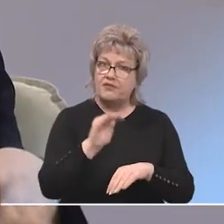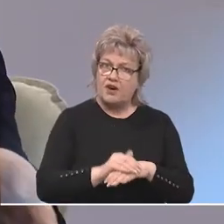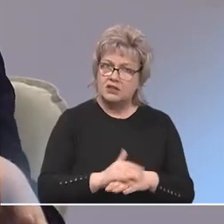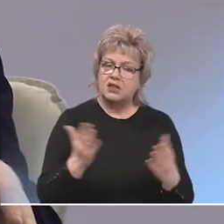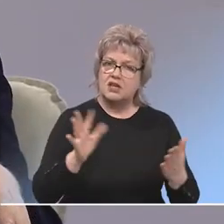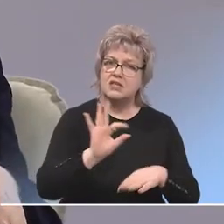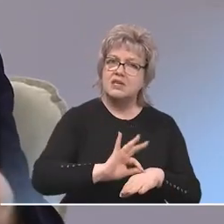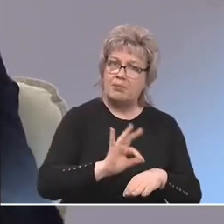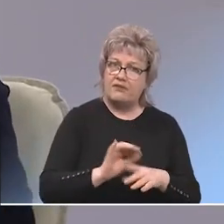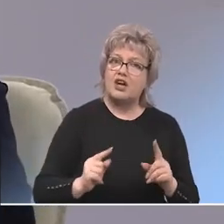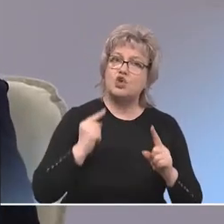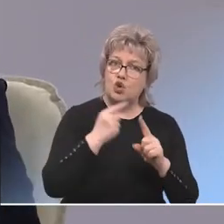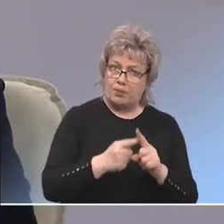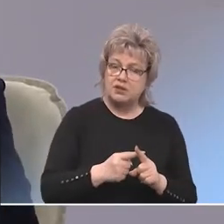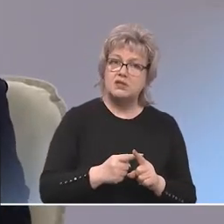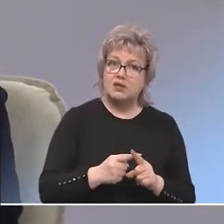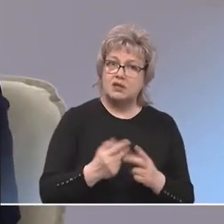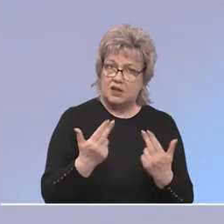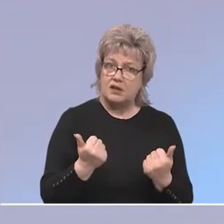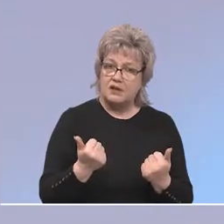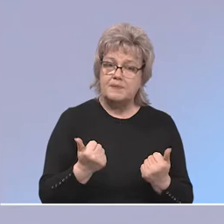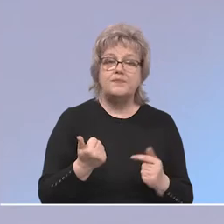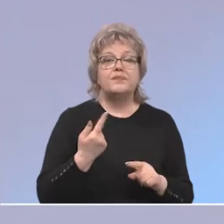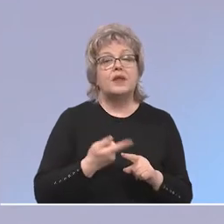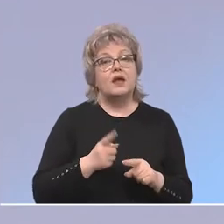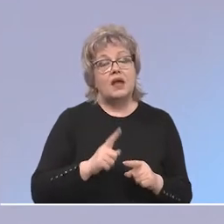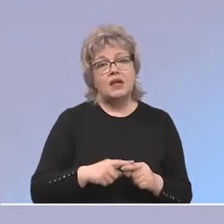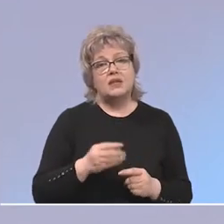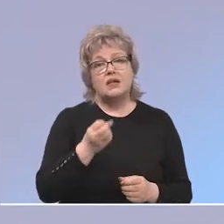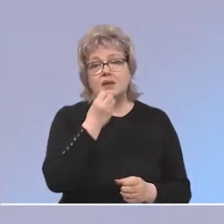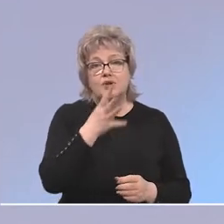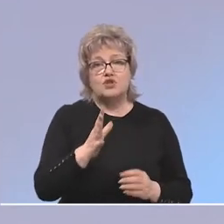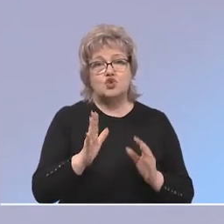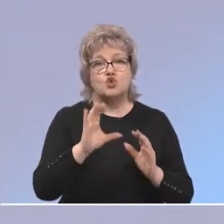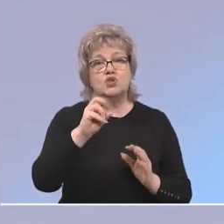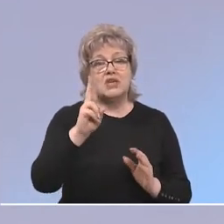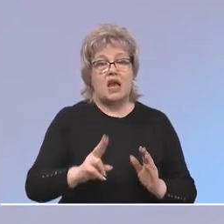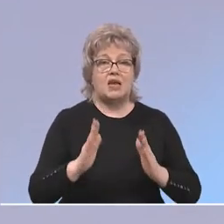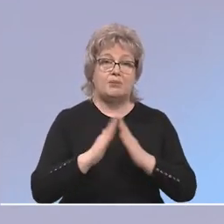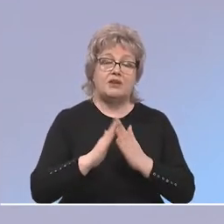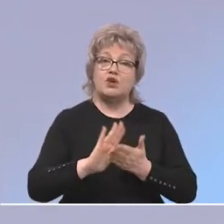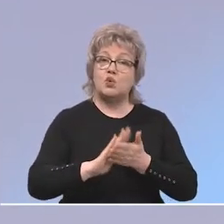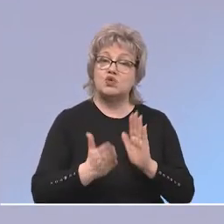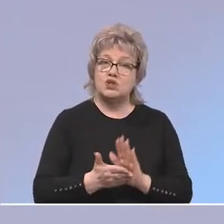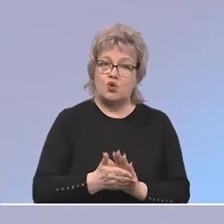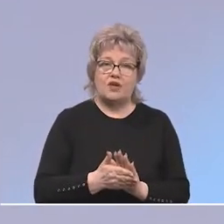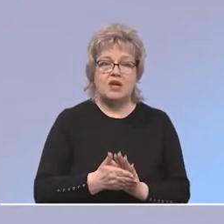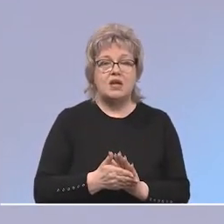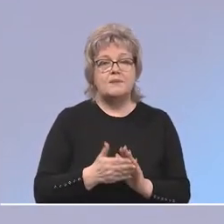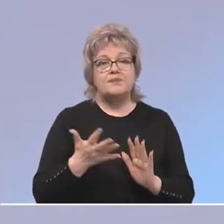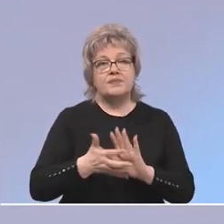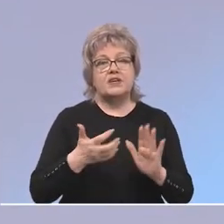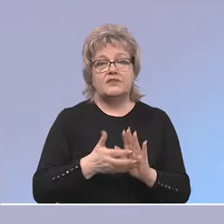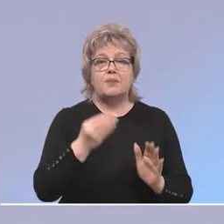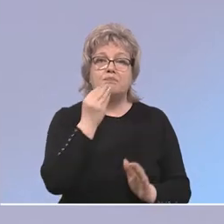какие-то заболевания могут быть дополнительные, условно, да? Это, например, неблагоприятные социально-бытовые условия. Это неполноценное питание, что